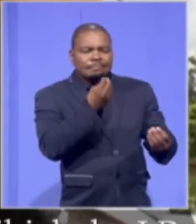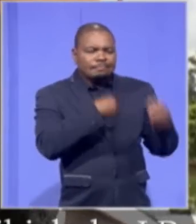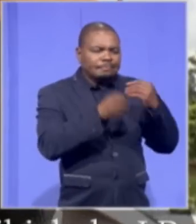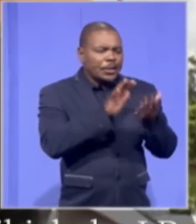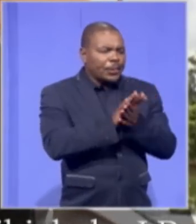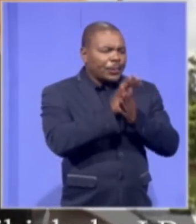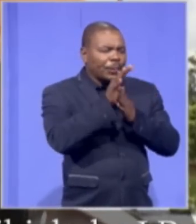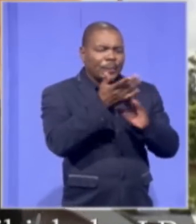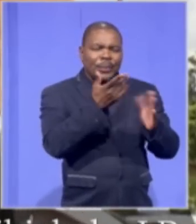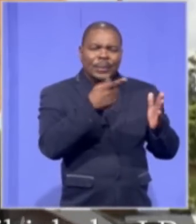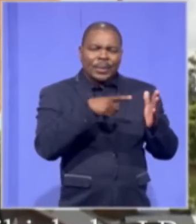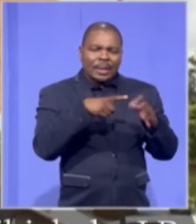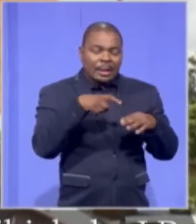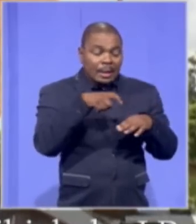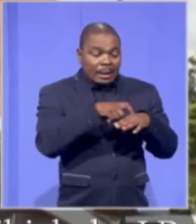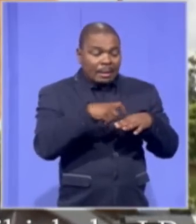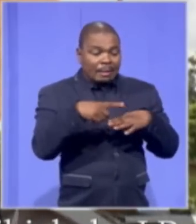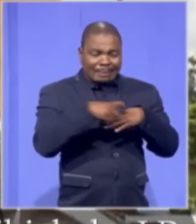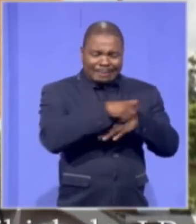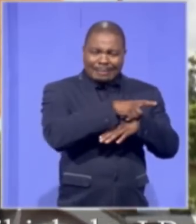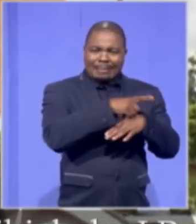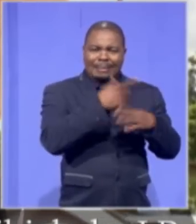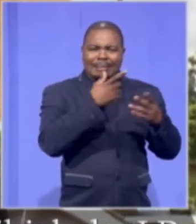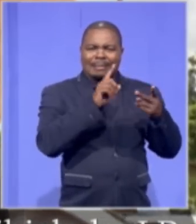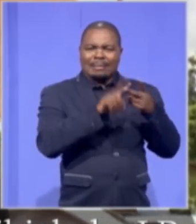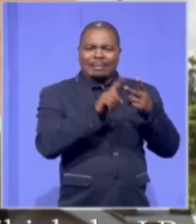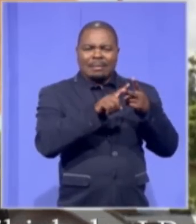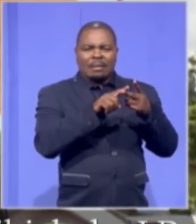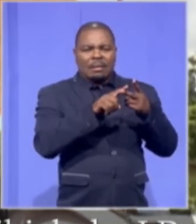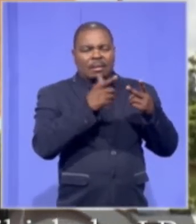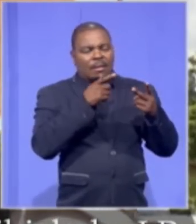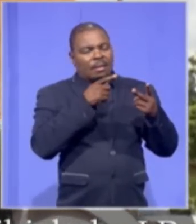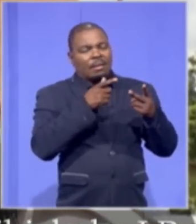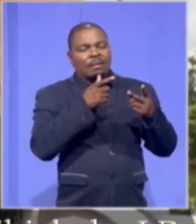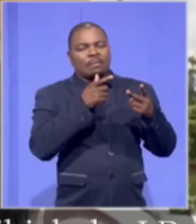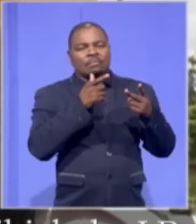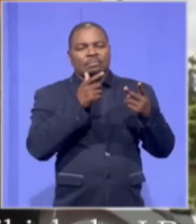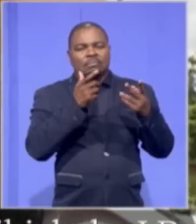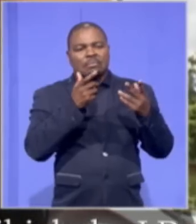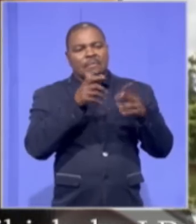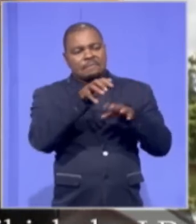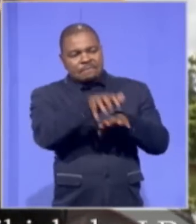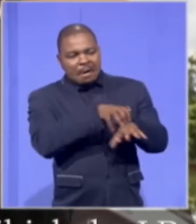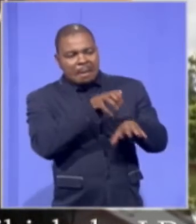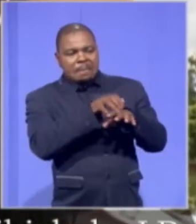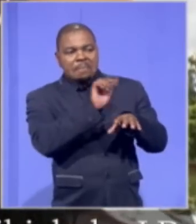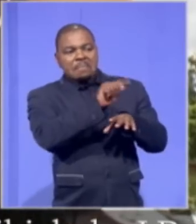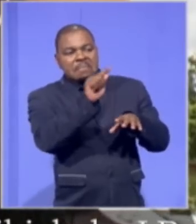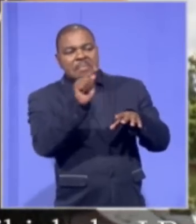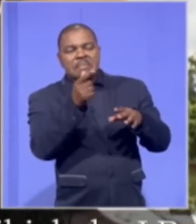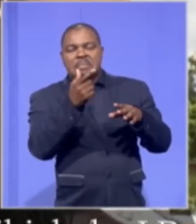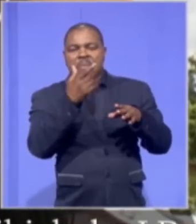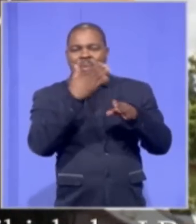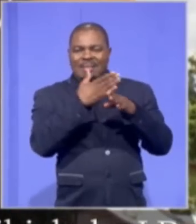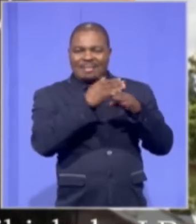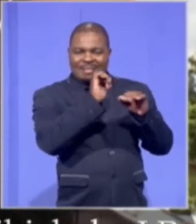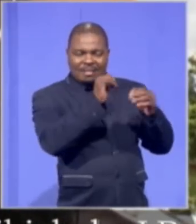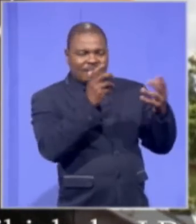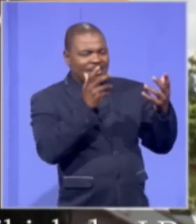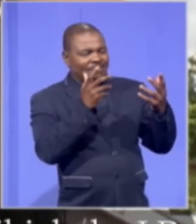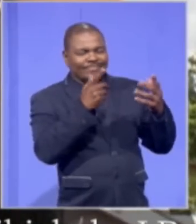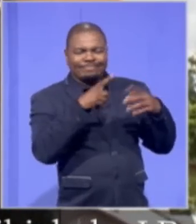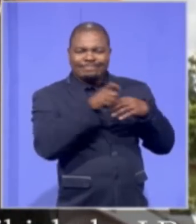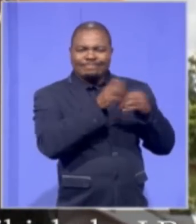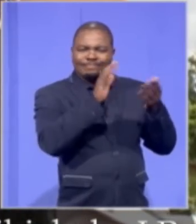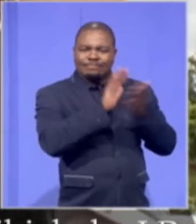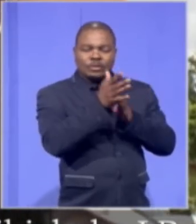tloga di ja dimela tše e leng gore di tloga di amana kudu le balemi ba rena ba e leng gore ba swanetše ba